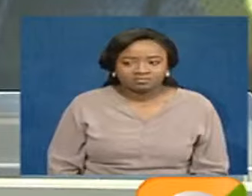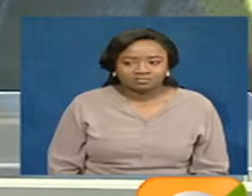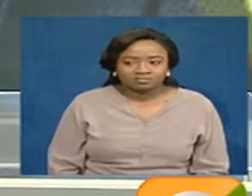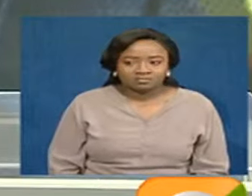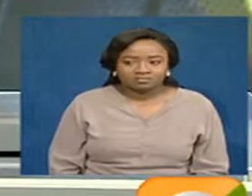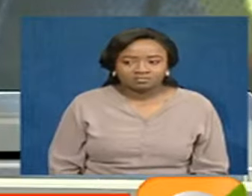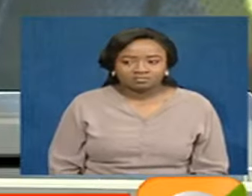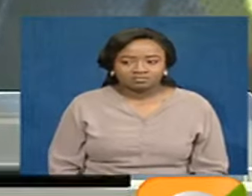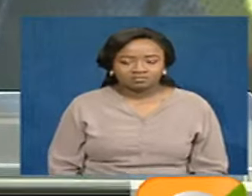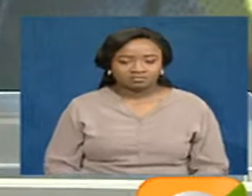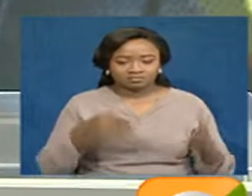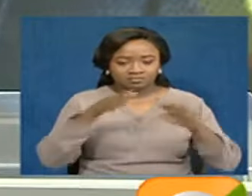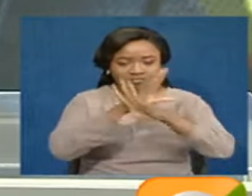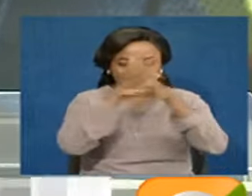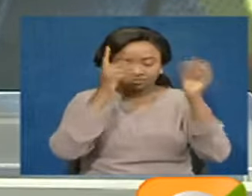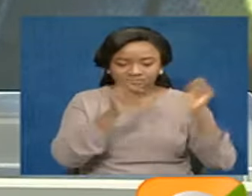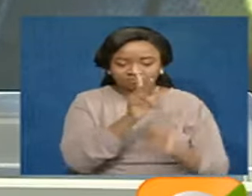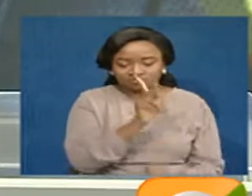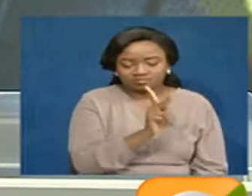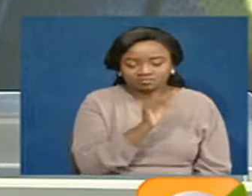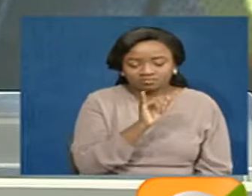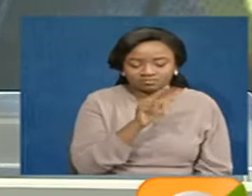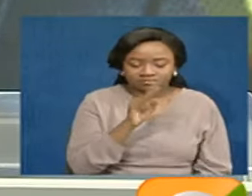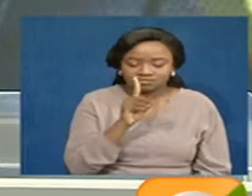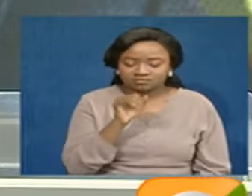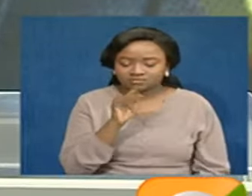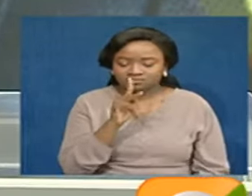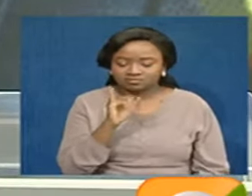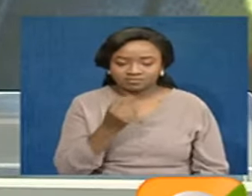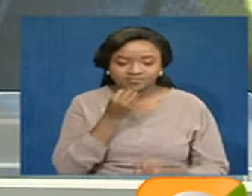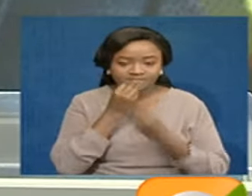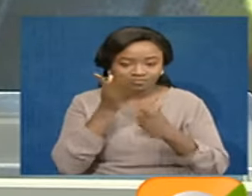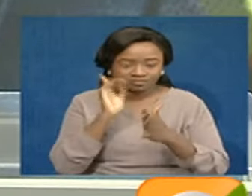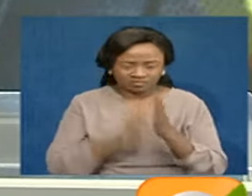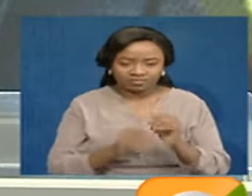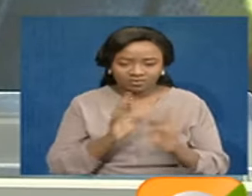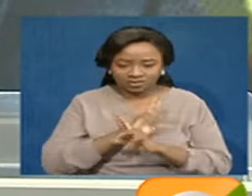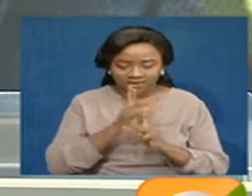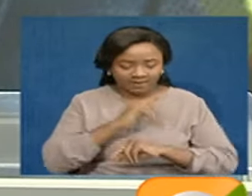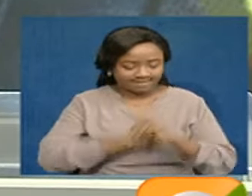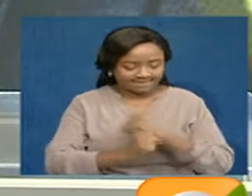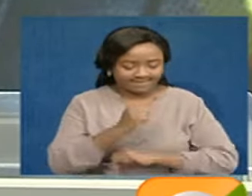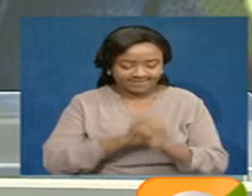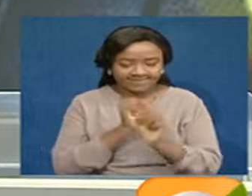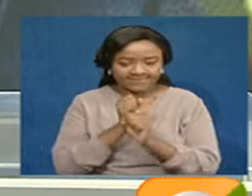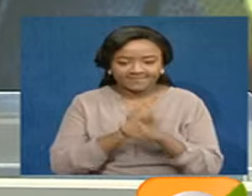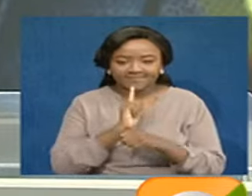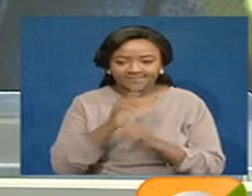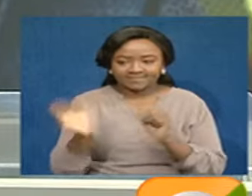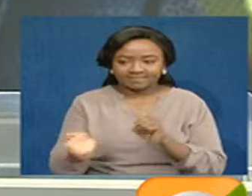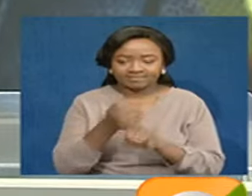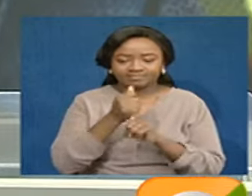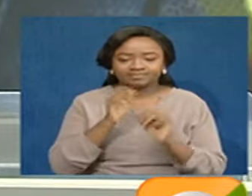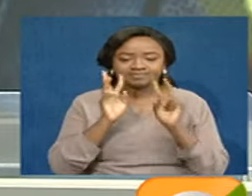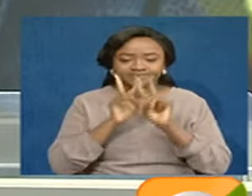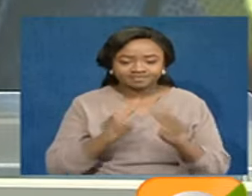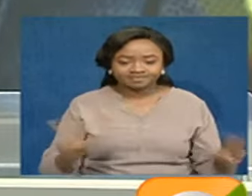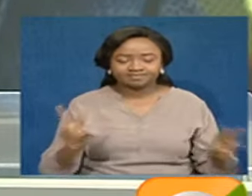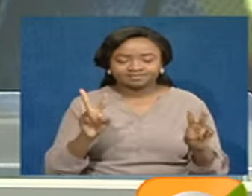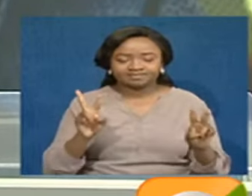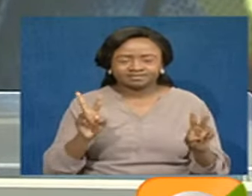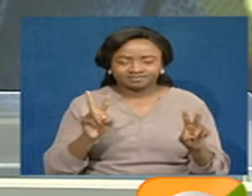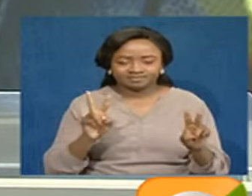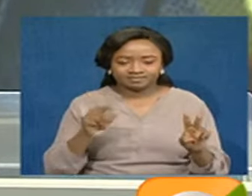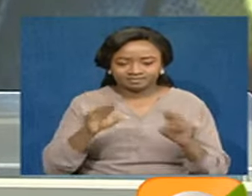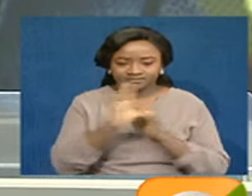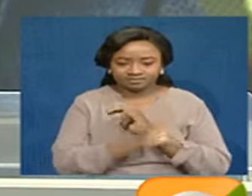Naibu Rais Kithure Kindiki ametoa hakikisho kuwa ataweka kipaumbele kwa juhudi za kuhakikisha umoja wa taifa katika uongozi wake, huku akiahidi kuwa